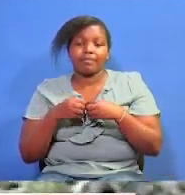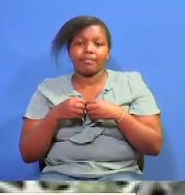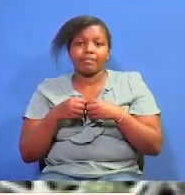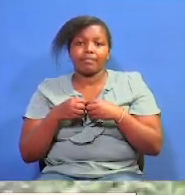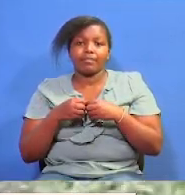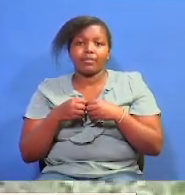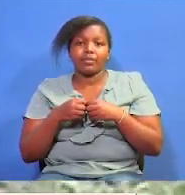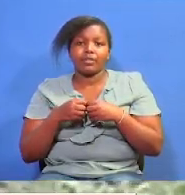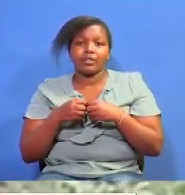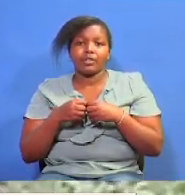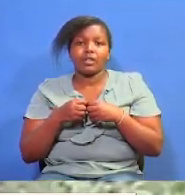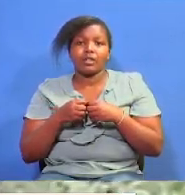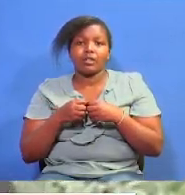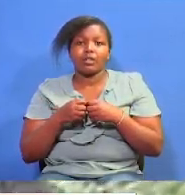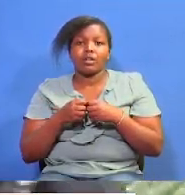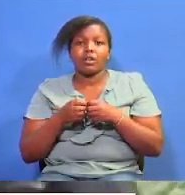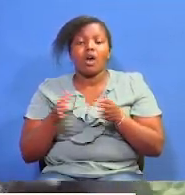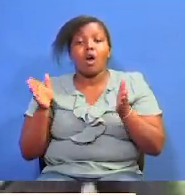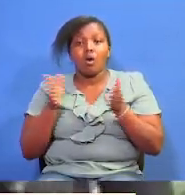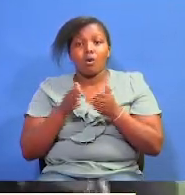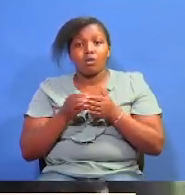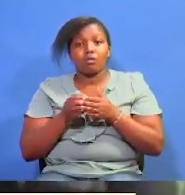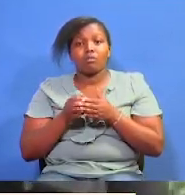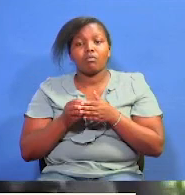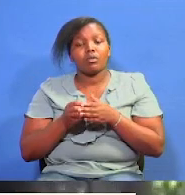4,549 ambazo ni shilingi milioni